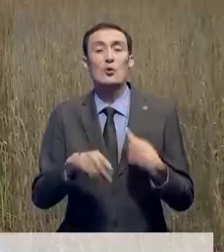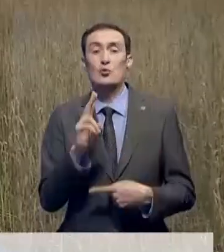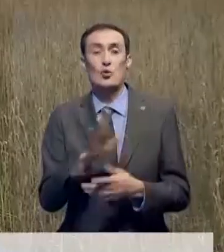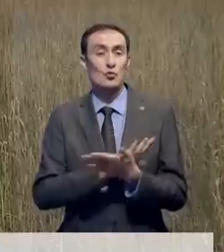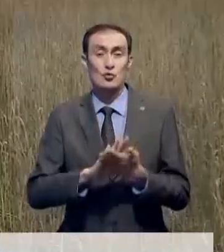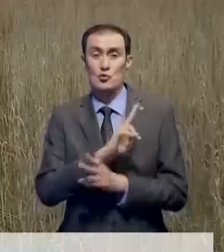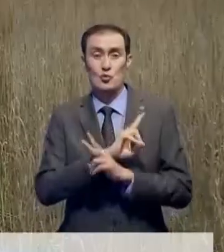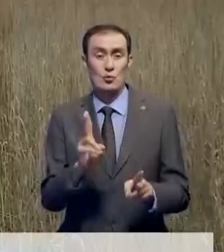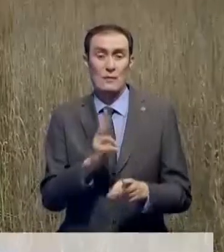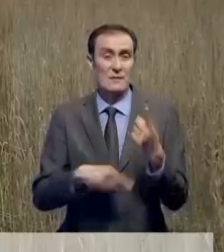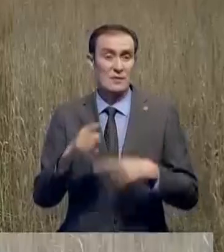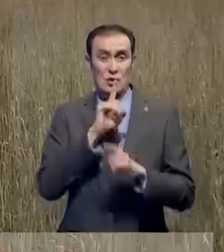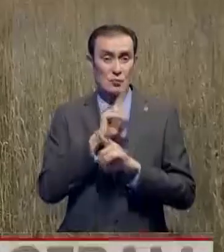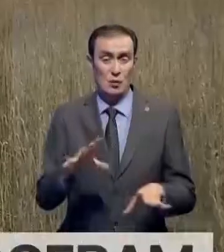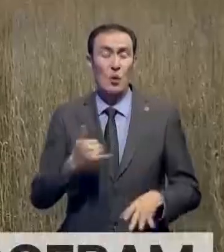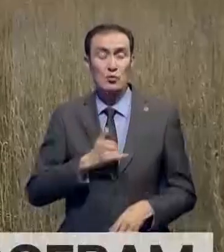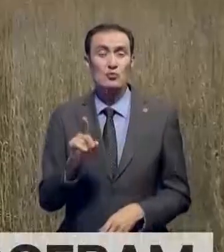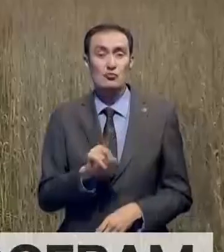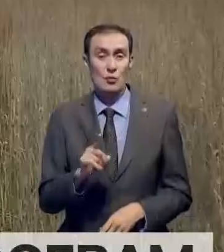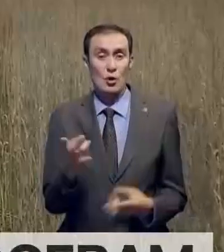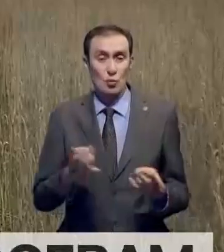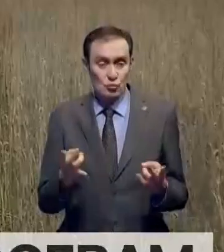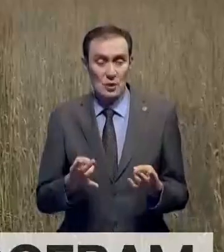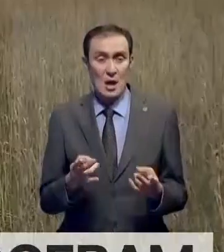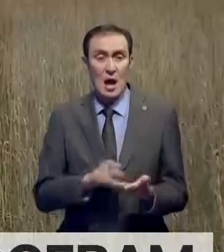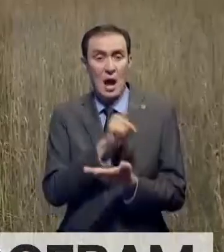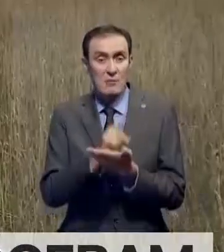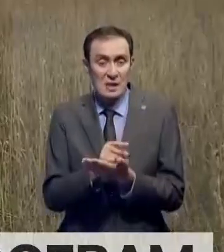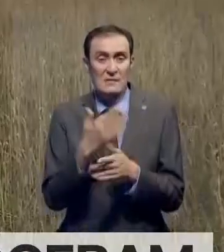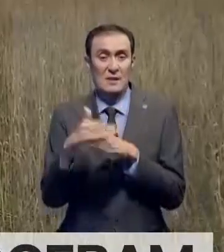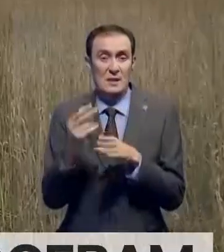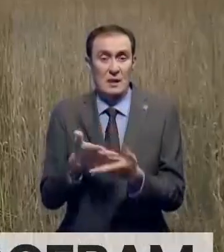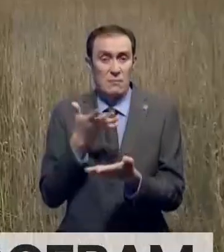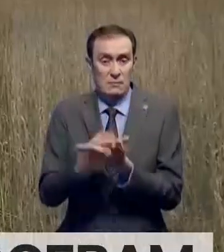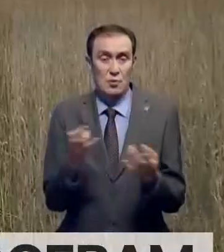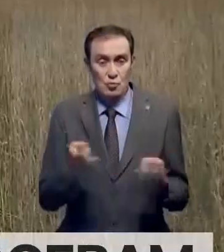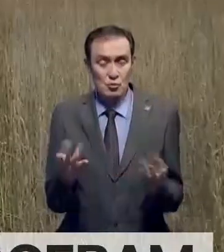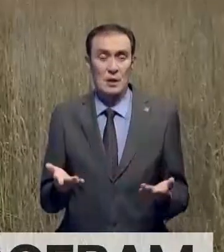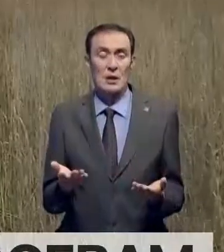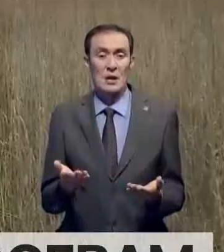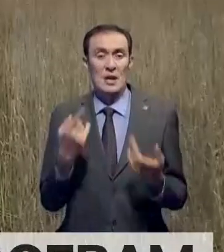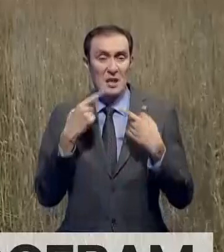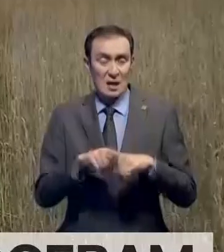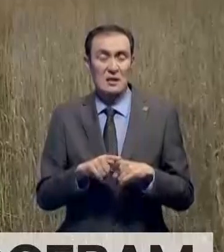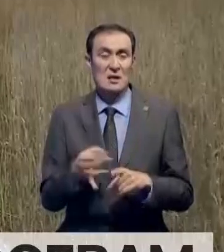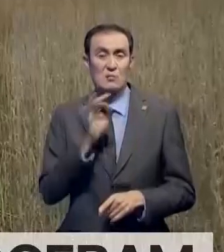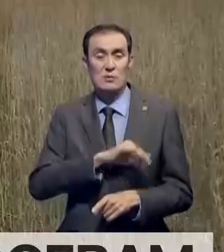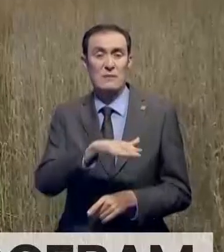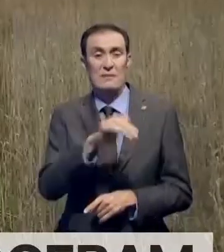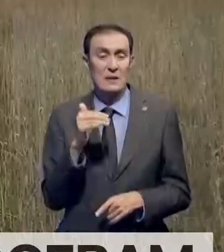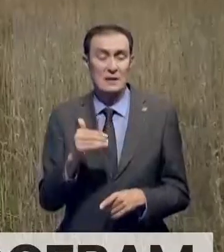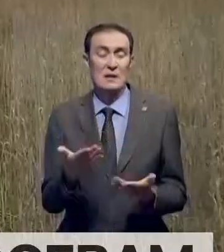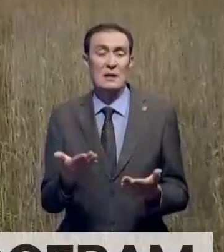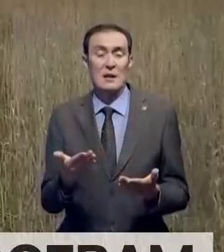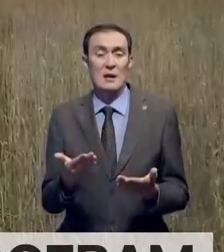не возместят. А у нас же есть обязательства, кредиты брали, технику брали, лизинг, где